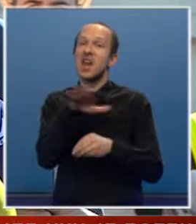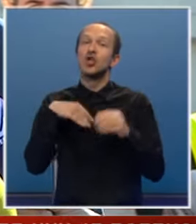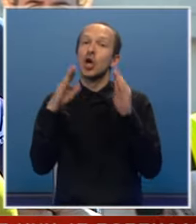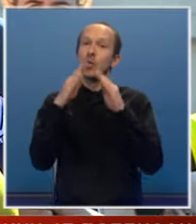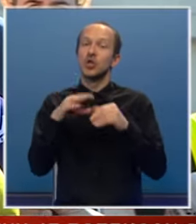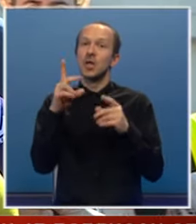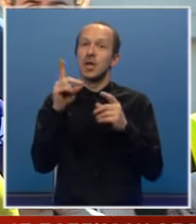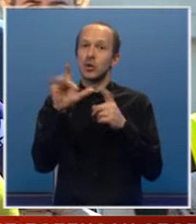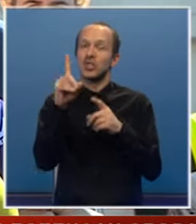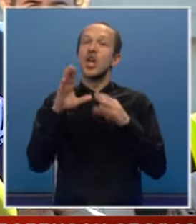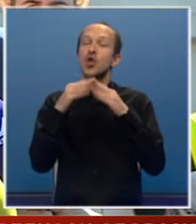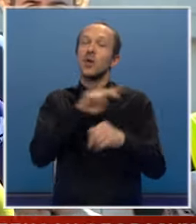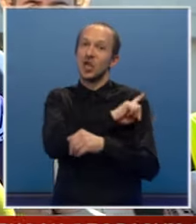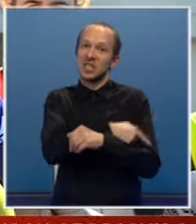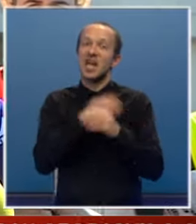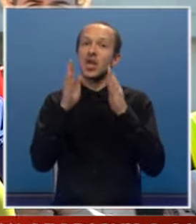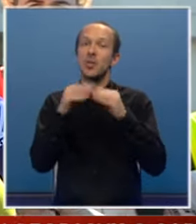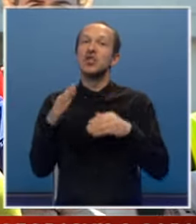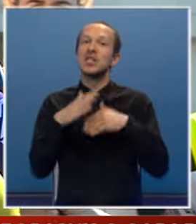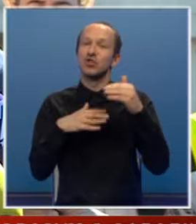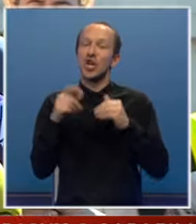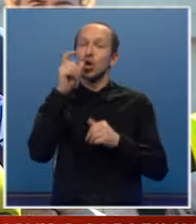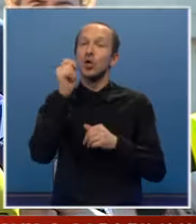domaći resurs, domaće snage, domaći